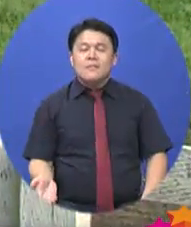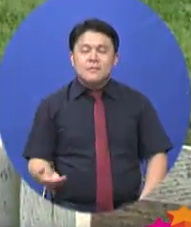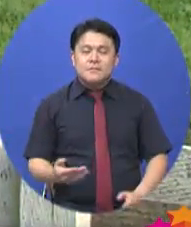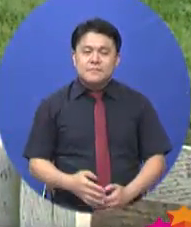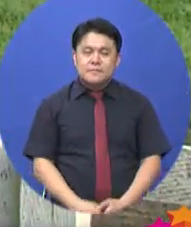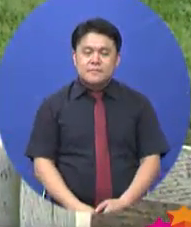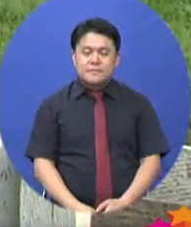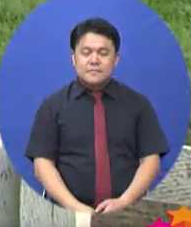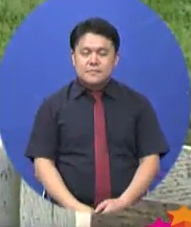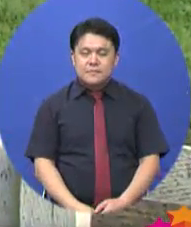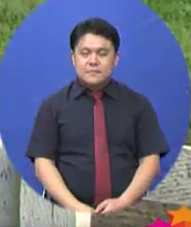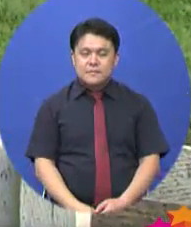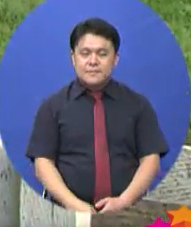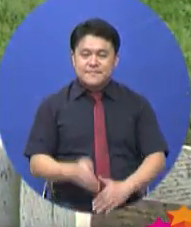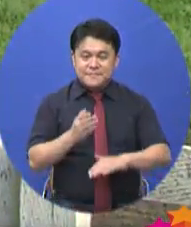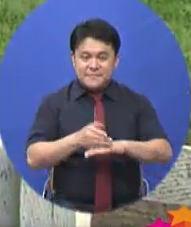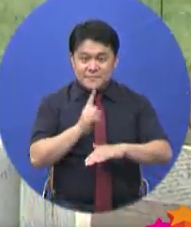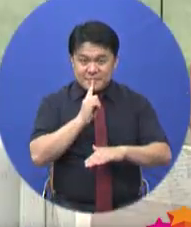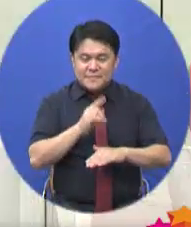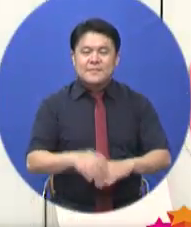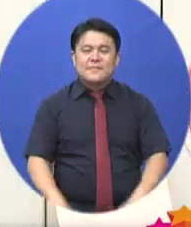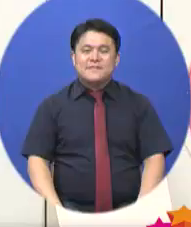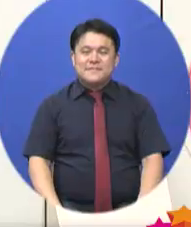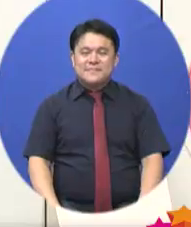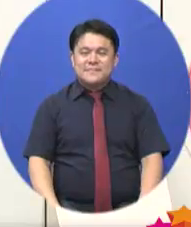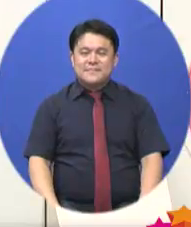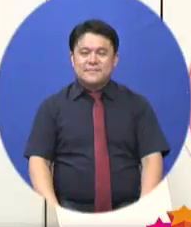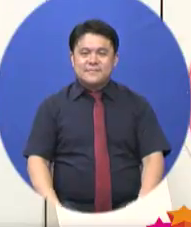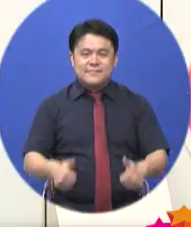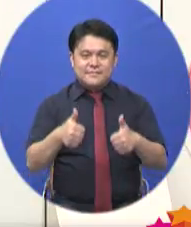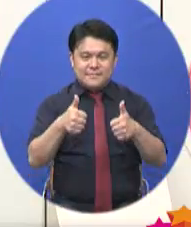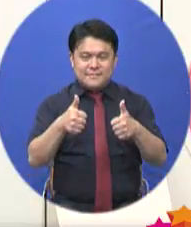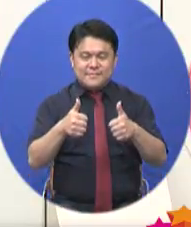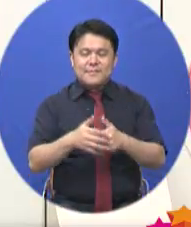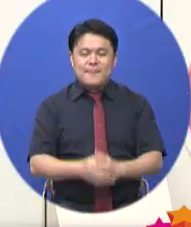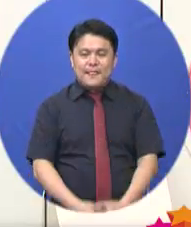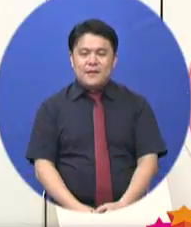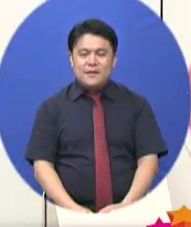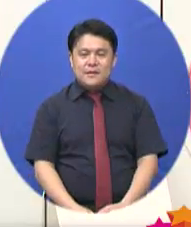마지막이세. 고맙습니다. 네.